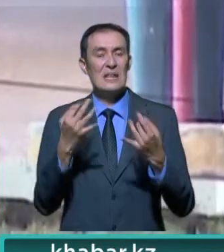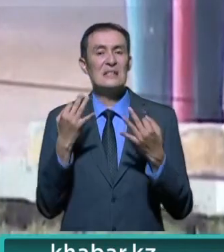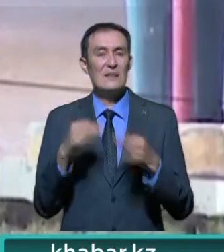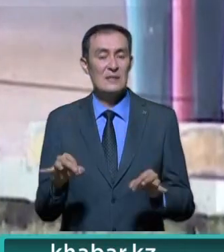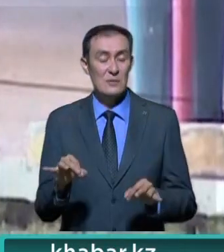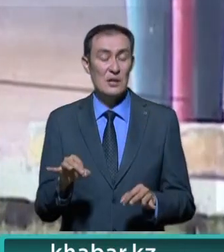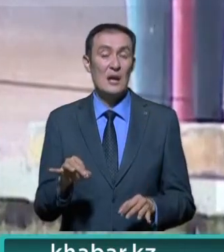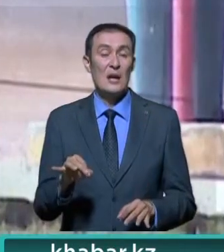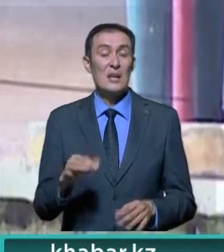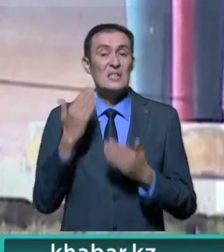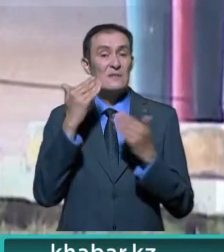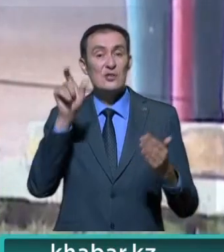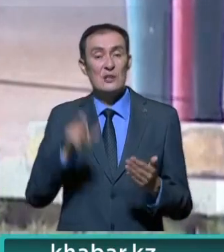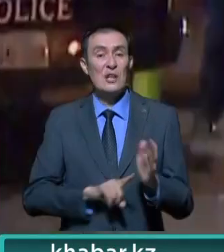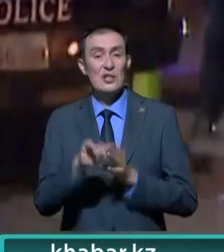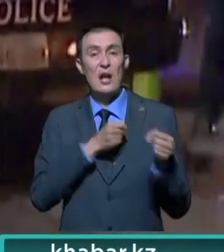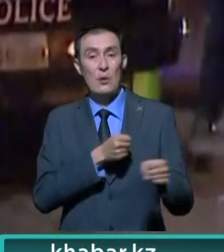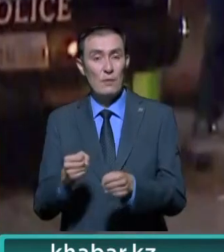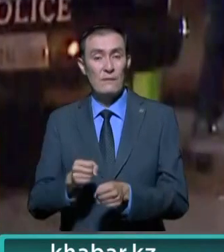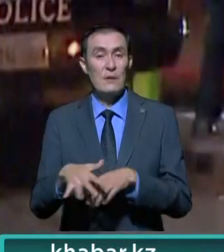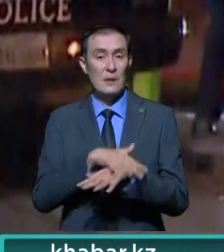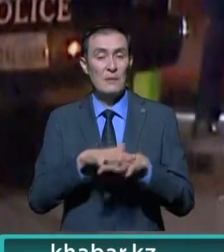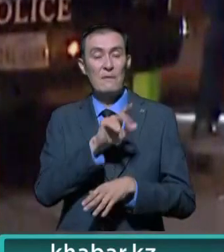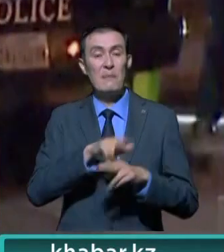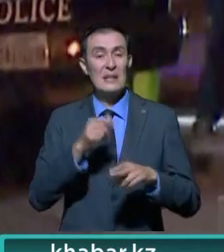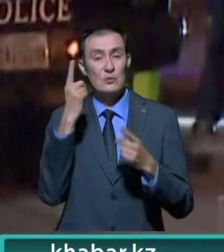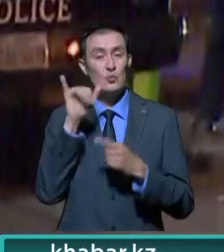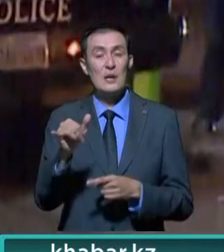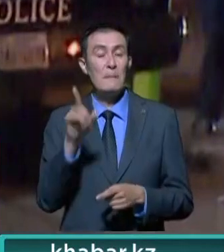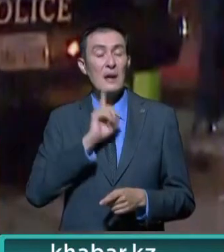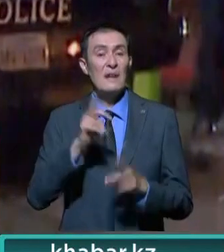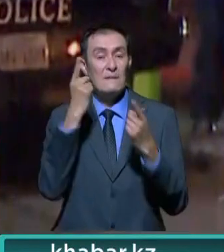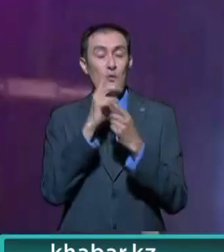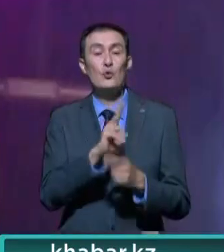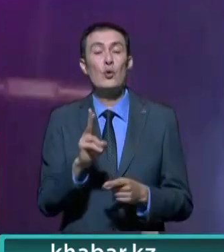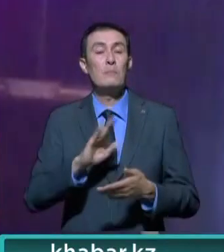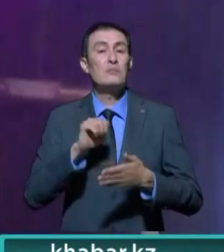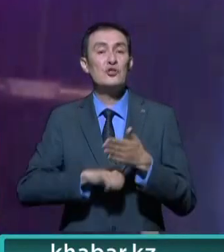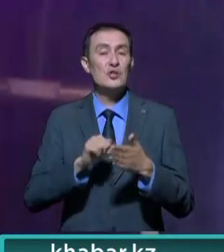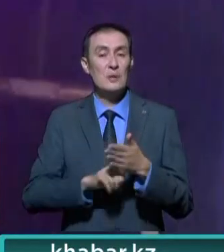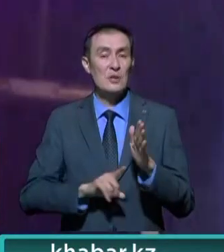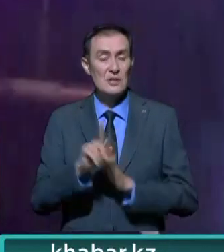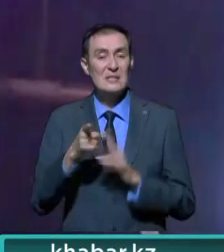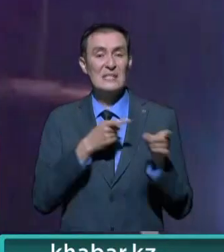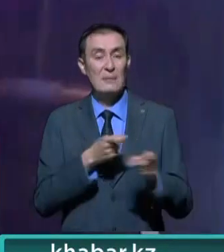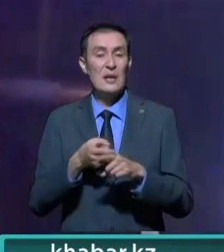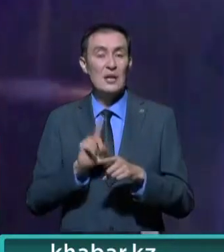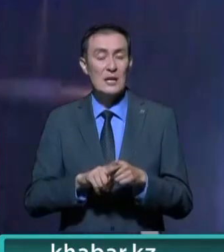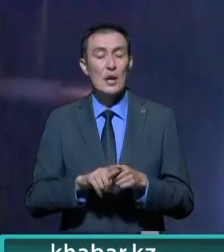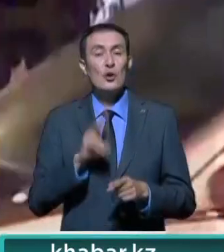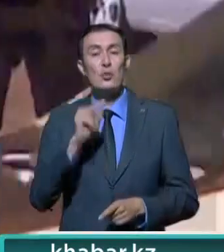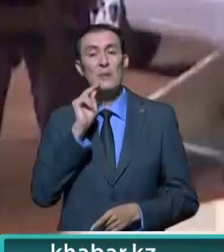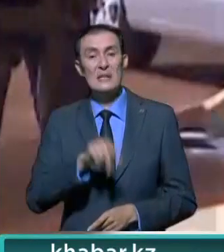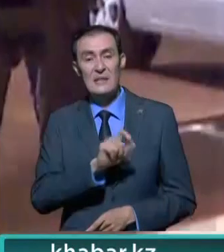независимости штатов. Неизвестный открыл огонь в толпе людей. Полиции заявили, что у них пока нет информации об обстоятельствах, причинах стрельбы и